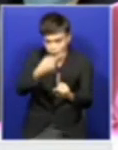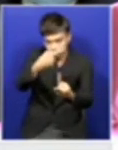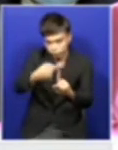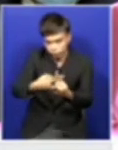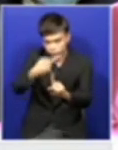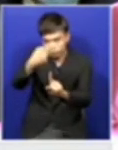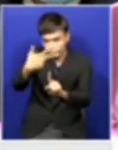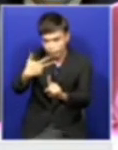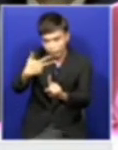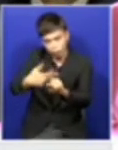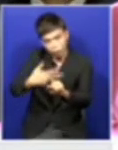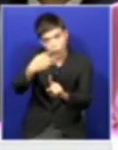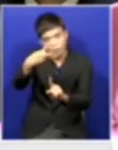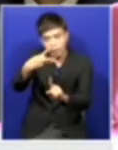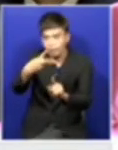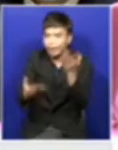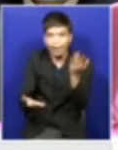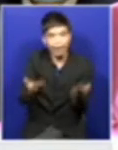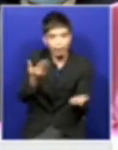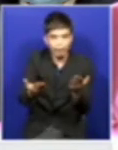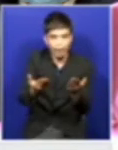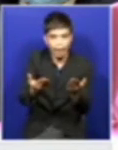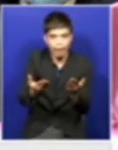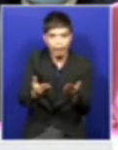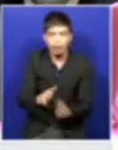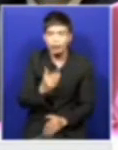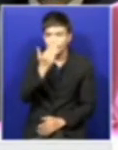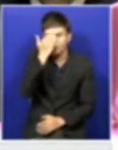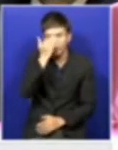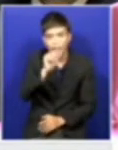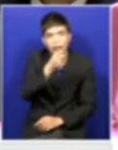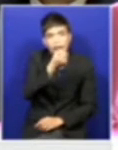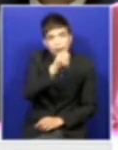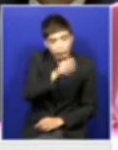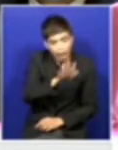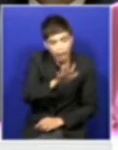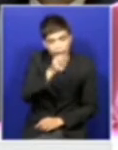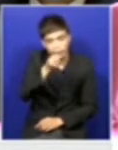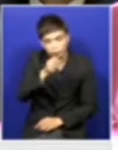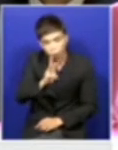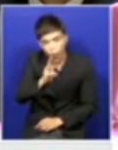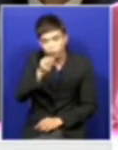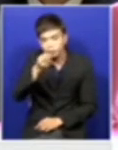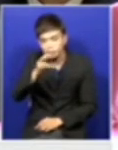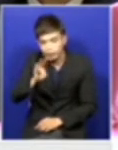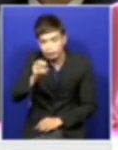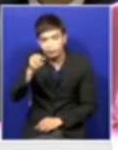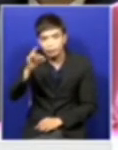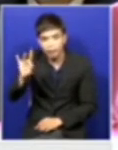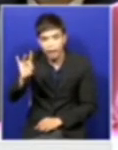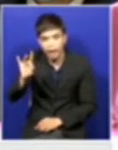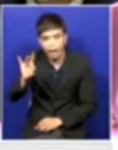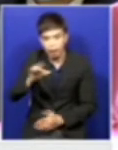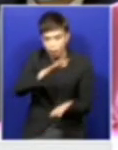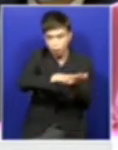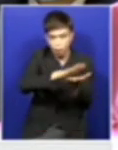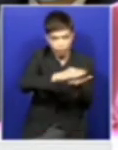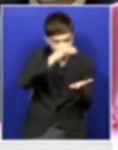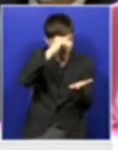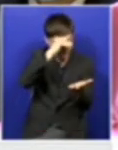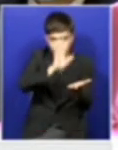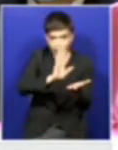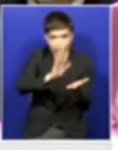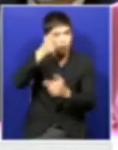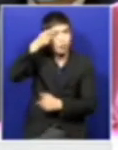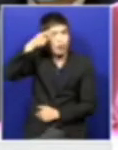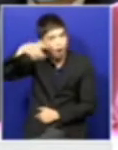ครับเสร็จแล้วครับทำไมถึงให้15ปีเพราะ15 16 17 18เนี่ยเขาไม่ได้เข้าโรงเรียนครับเขาอยู่บ้านน